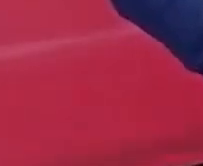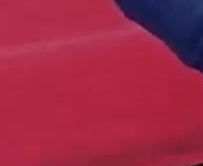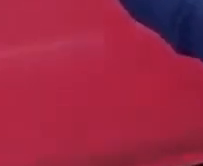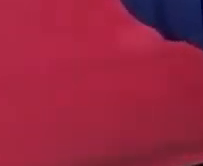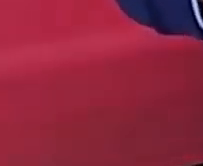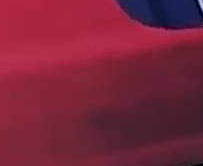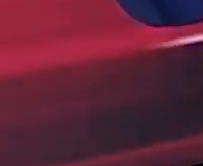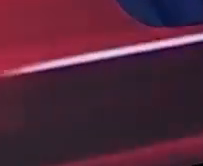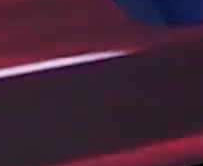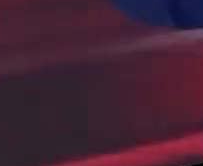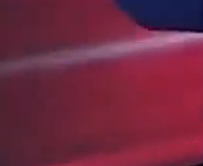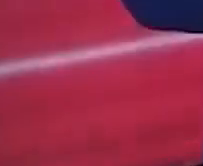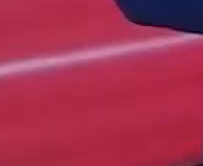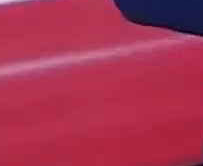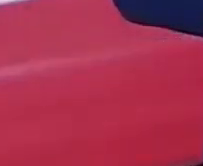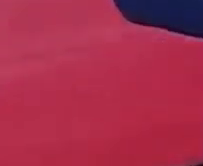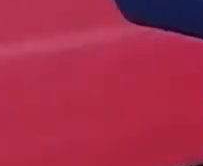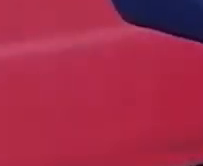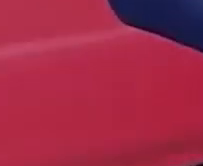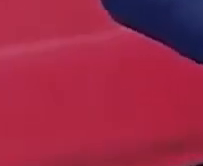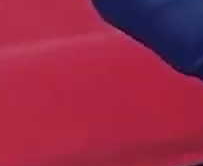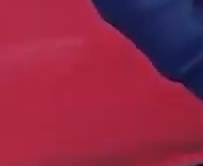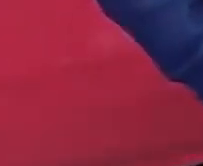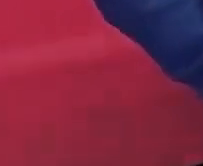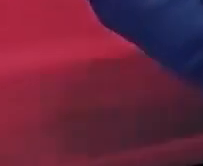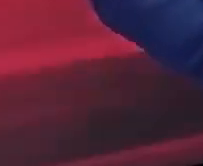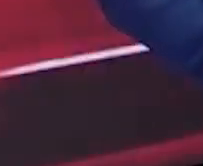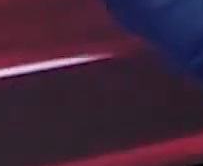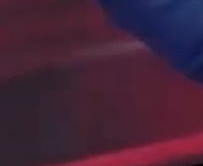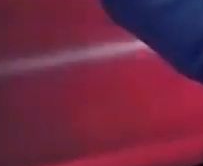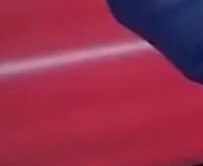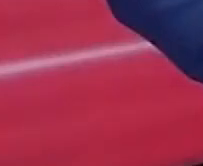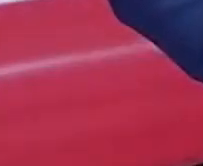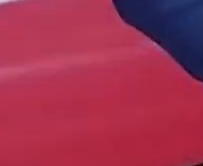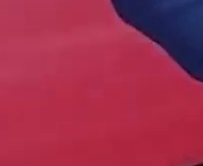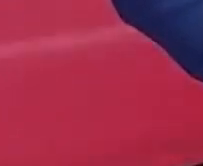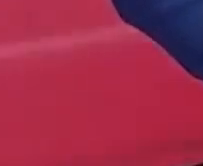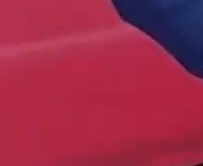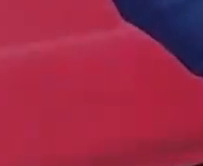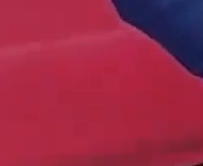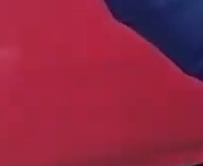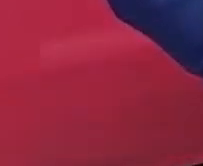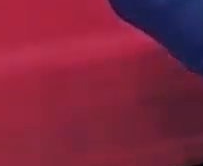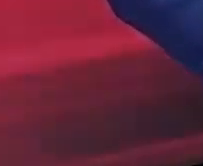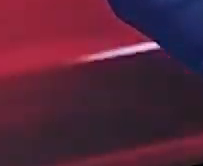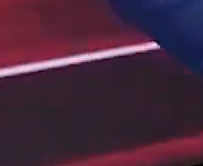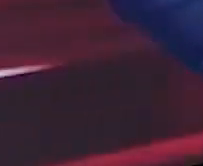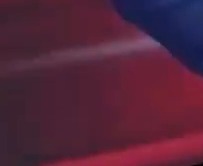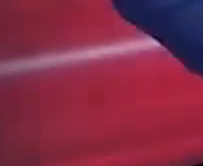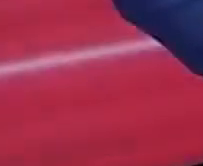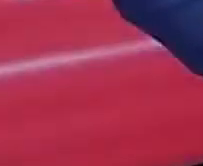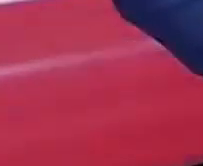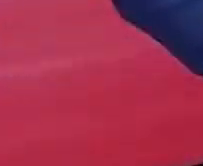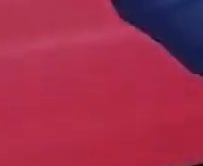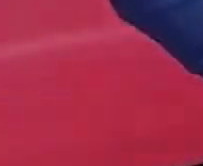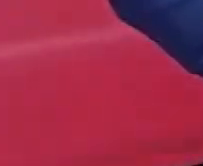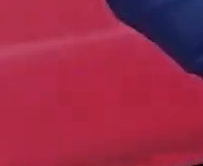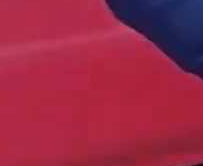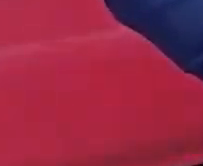Mga kapuso, para laging una sa mga balita, bisitahin at mag-subscribe sa GMA Integrated News sa YouTube. Sa mga kapuso